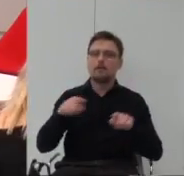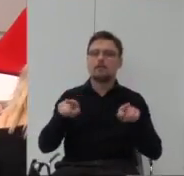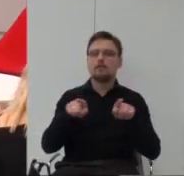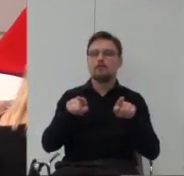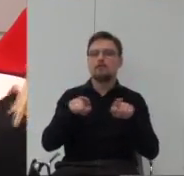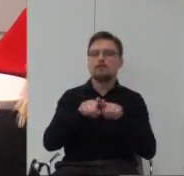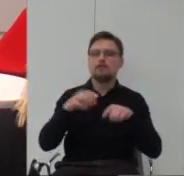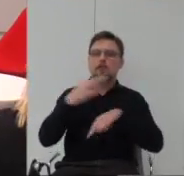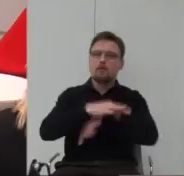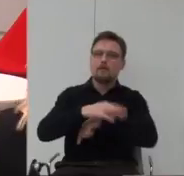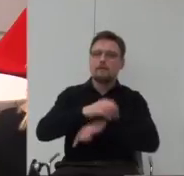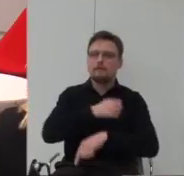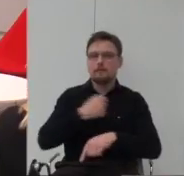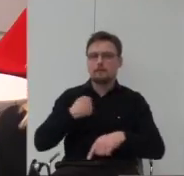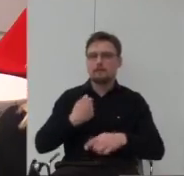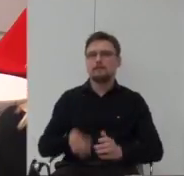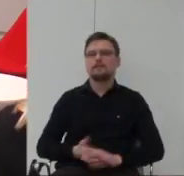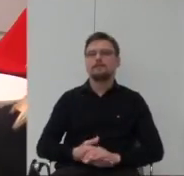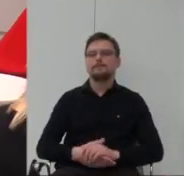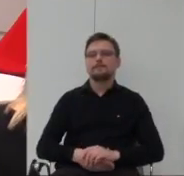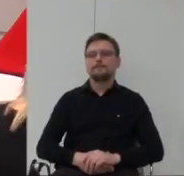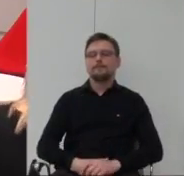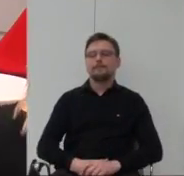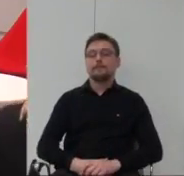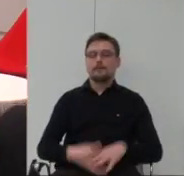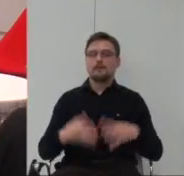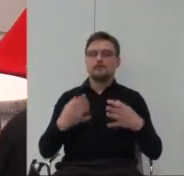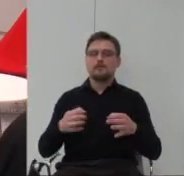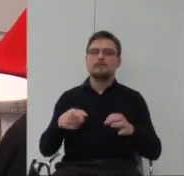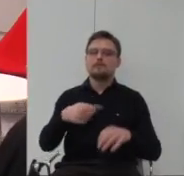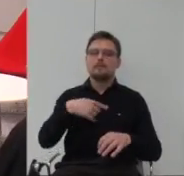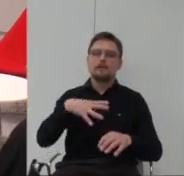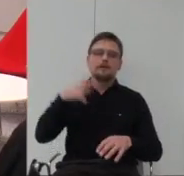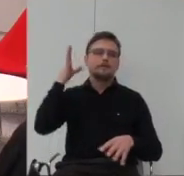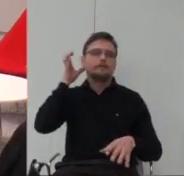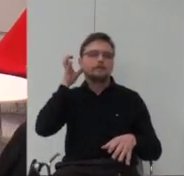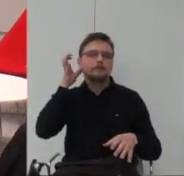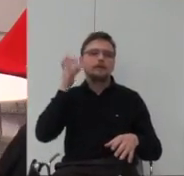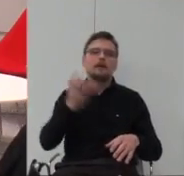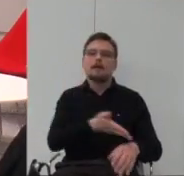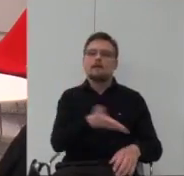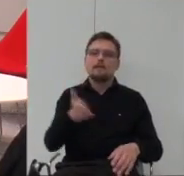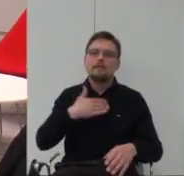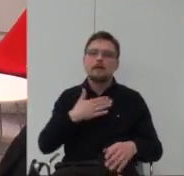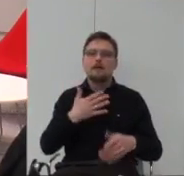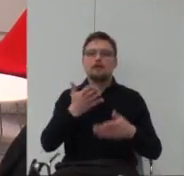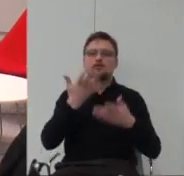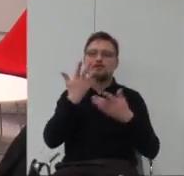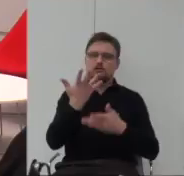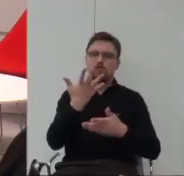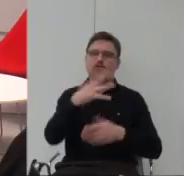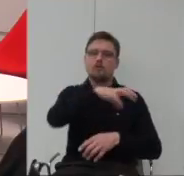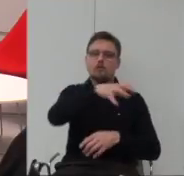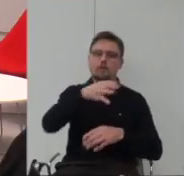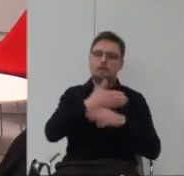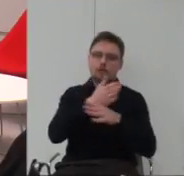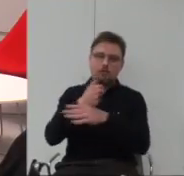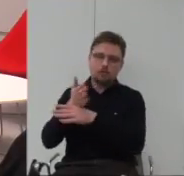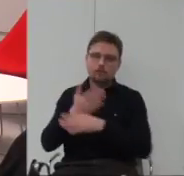for Humanity Poland oraz Pracownia Studiów Miejskich i Instytutu Kultury Polskiej Uniwersytetu Warszawskiego. I dzisiaj